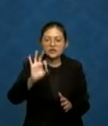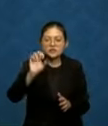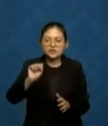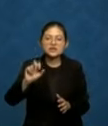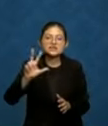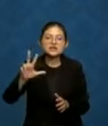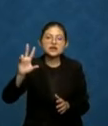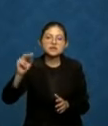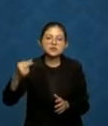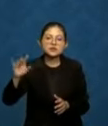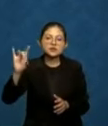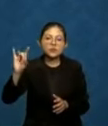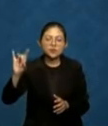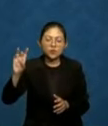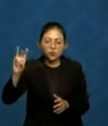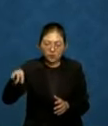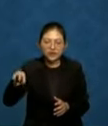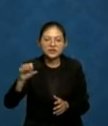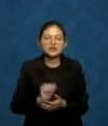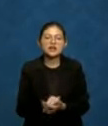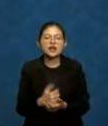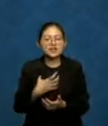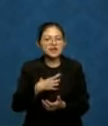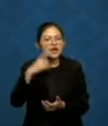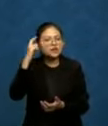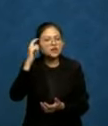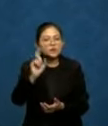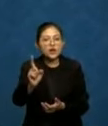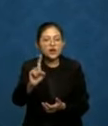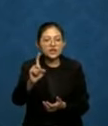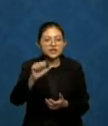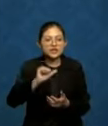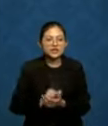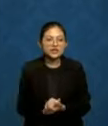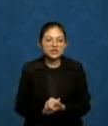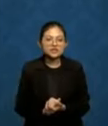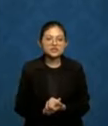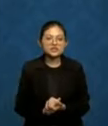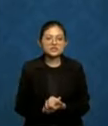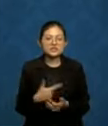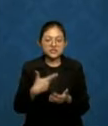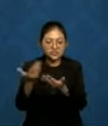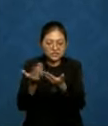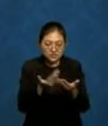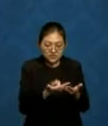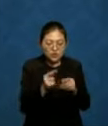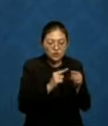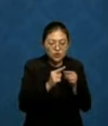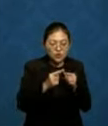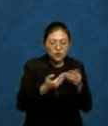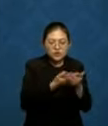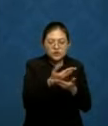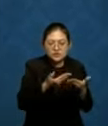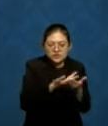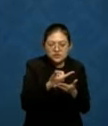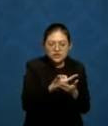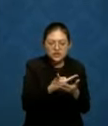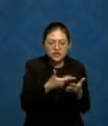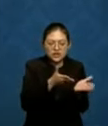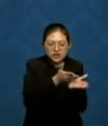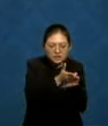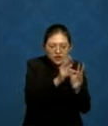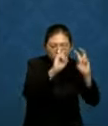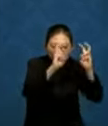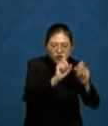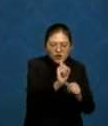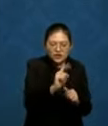บาทจึงอยากทราบว่าทางหน่วยงานจ้างที่ปรึกษามาให้คำปรึกษาในด้านใดและก่อให้เกิดประโยชน์